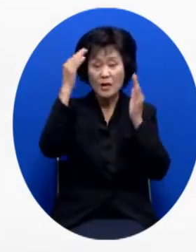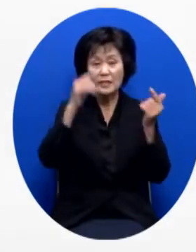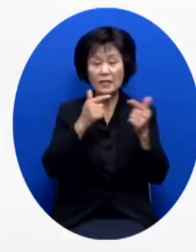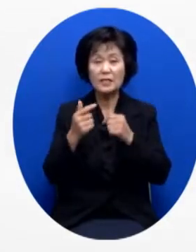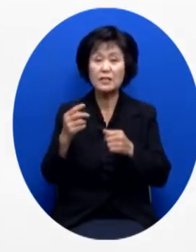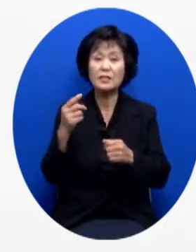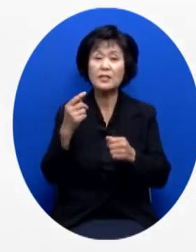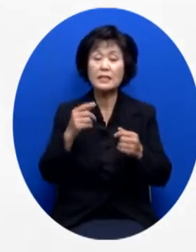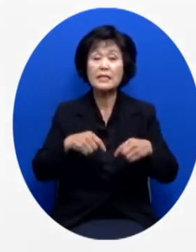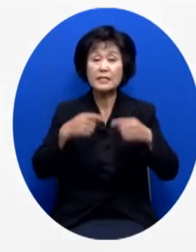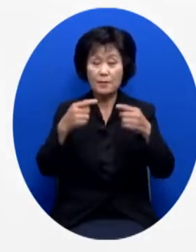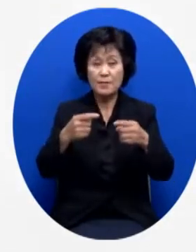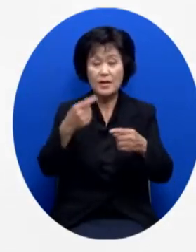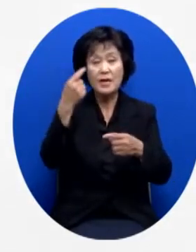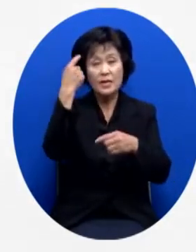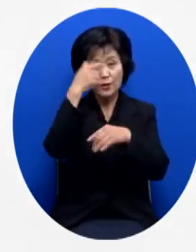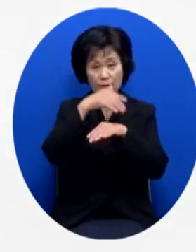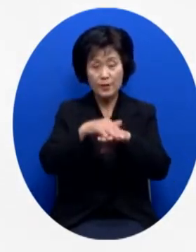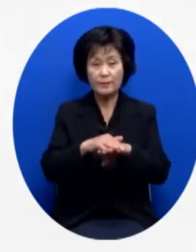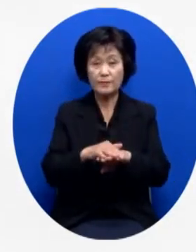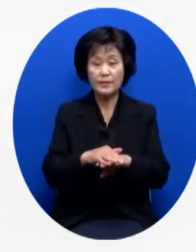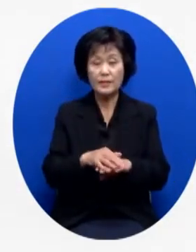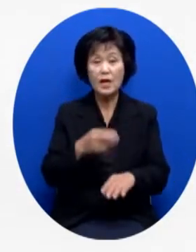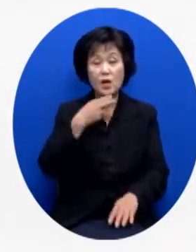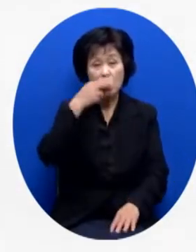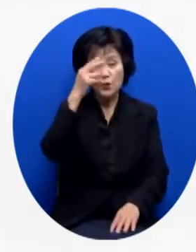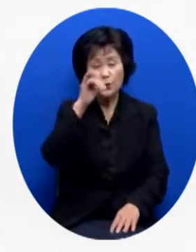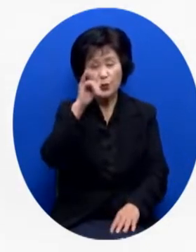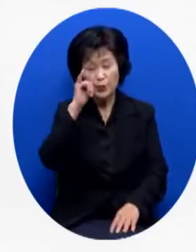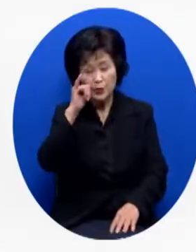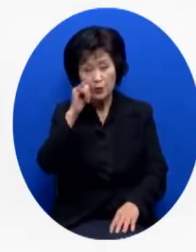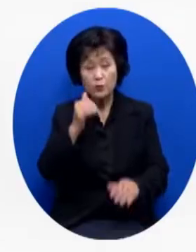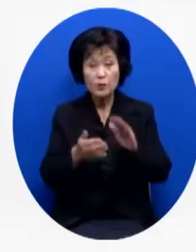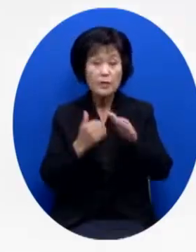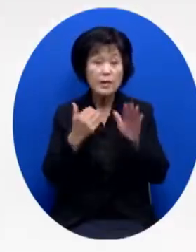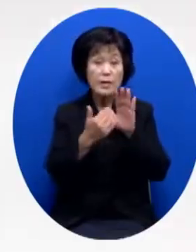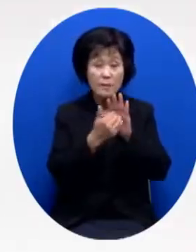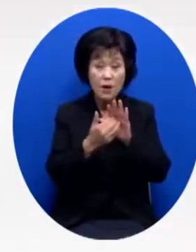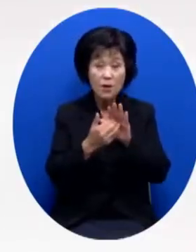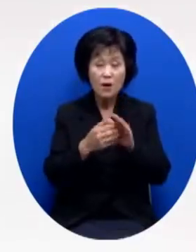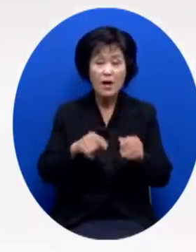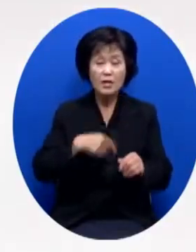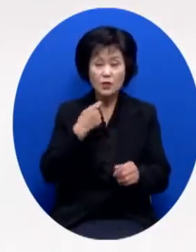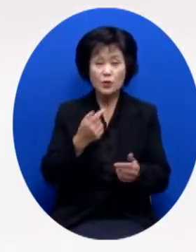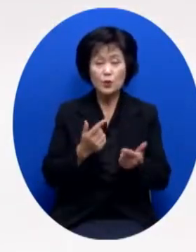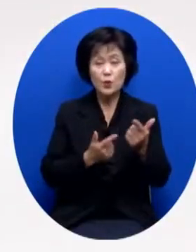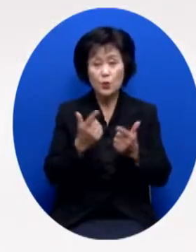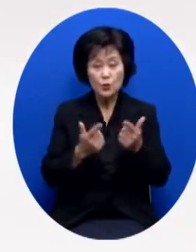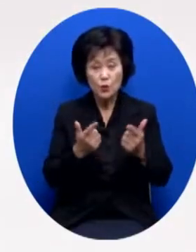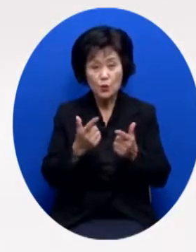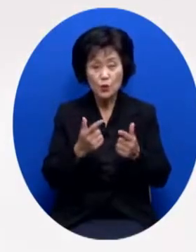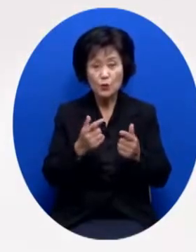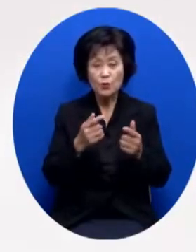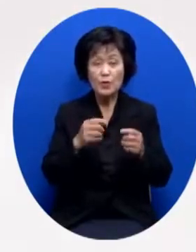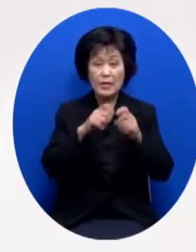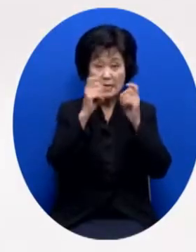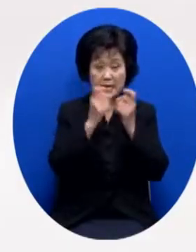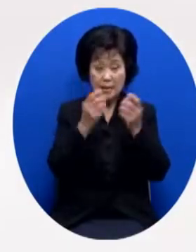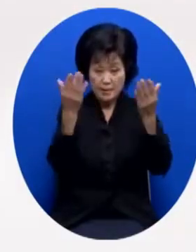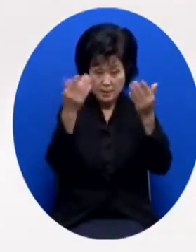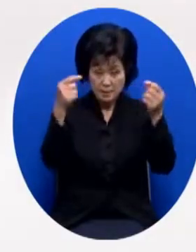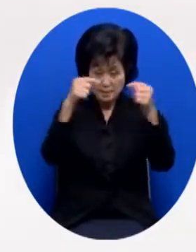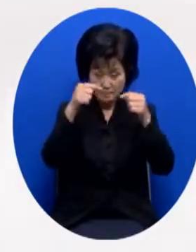예정입니다. 캠프에서는 알코올 중독의 예방과 치료를 위한 자기조절 훈련과 개인 맞춤형 상담 치료를